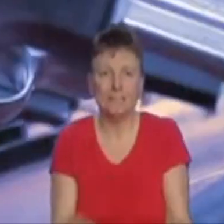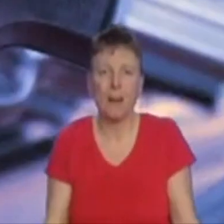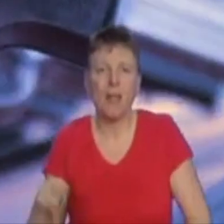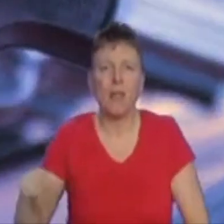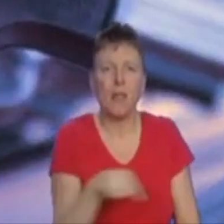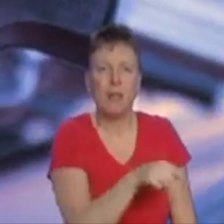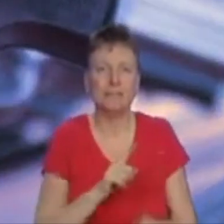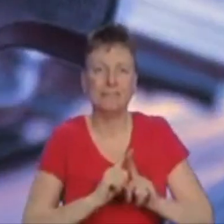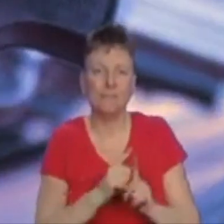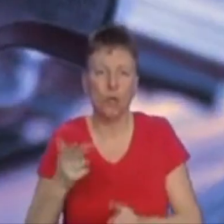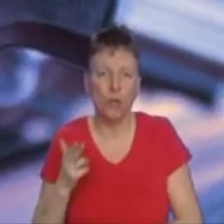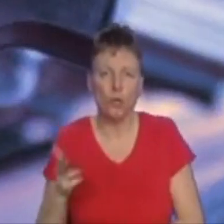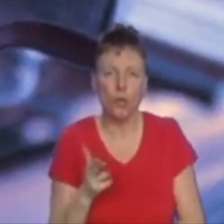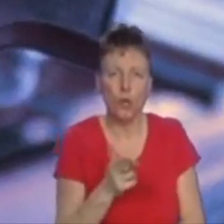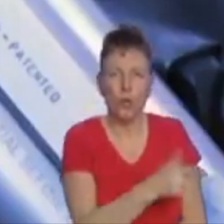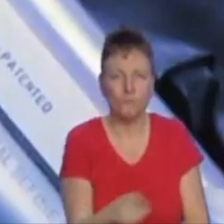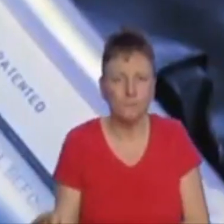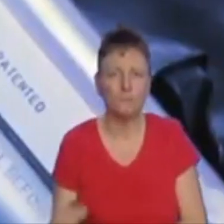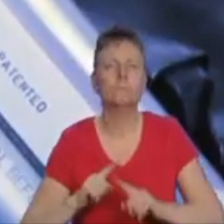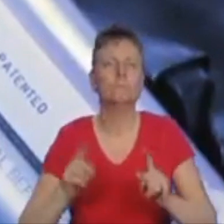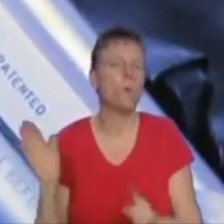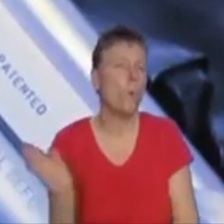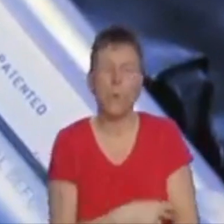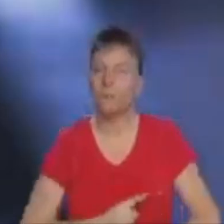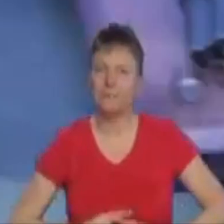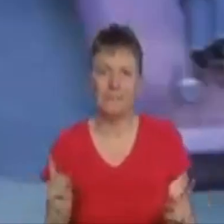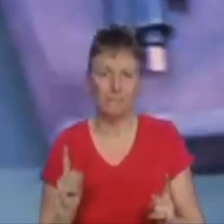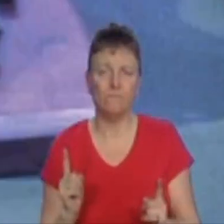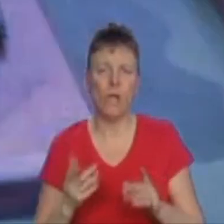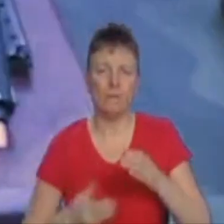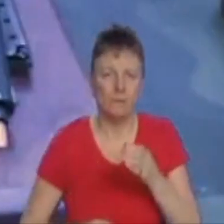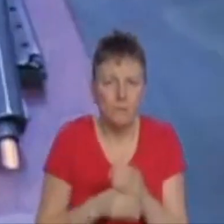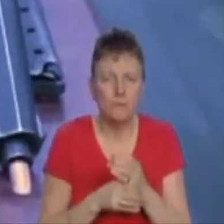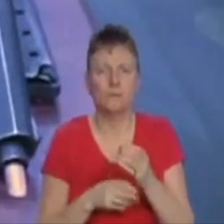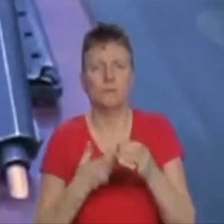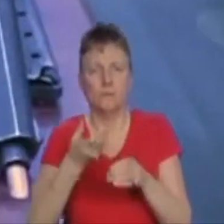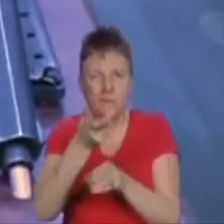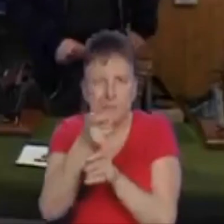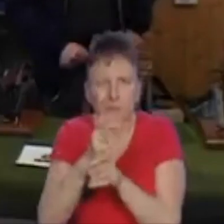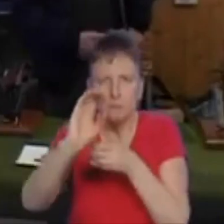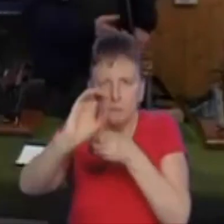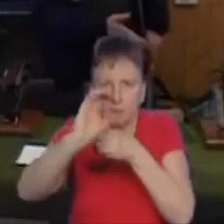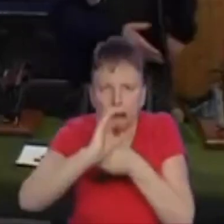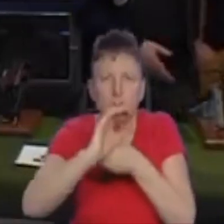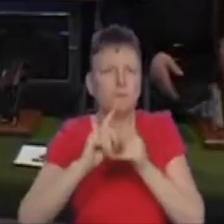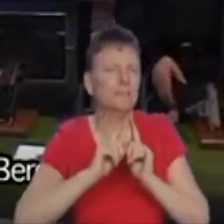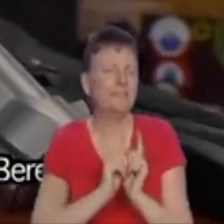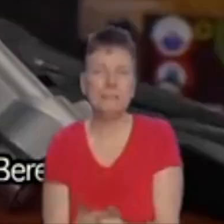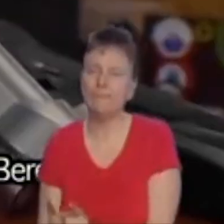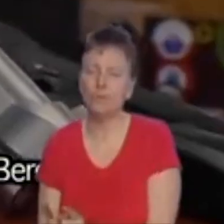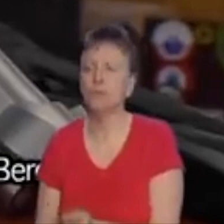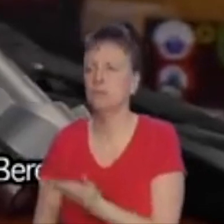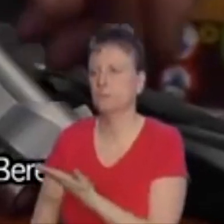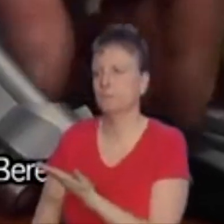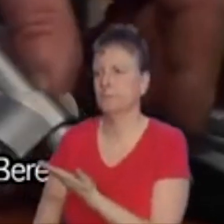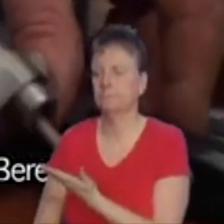have a round cylinder that acts as a magazine, whereas a pistol has an ammunition clip, usually located in the handle. Alors je vais vous présenter ici